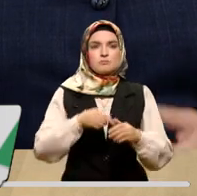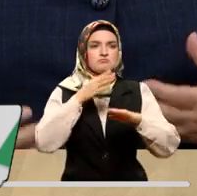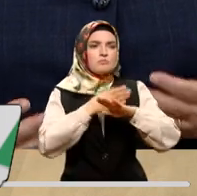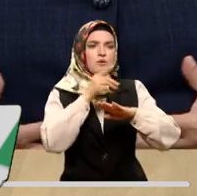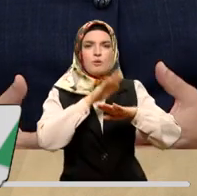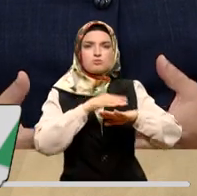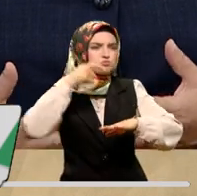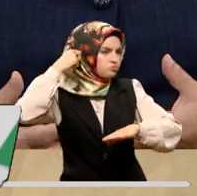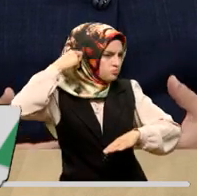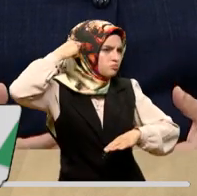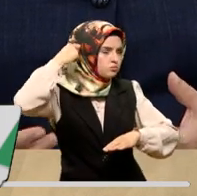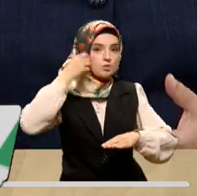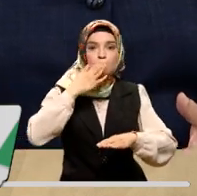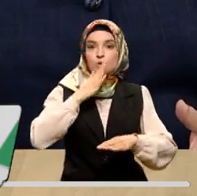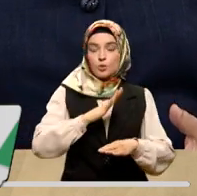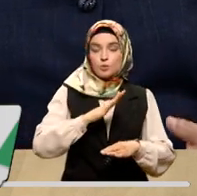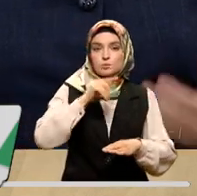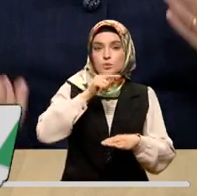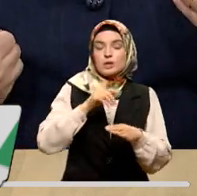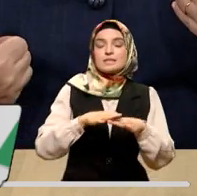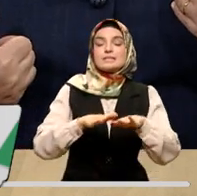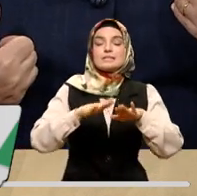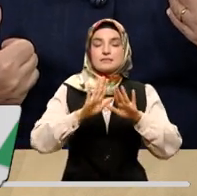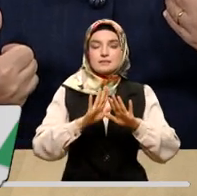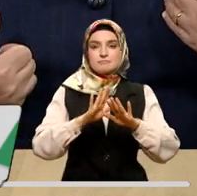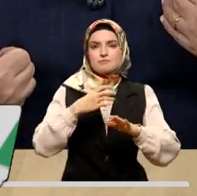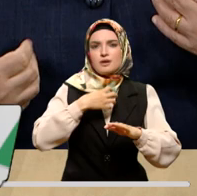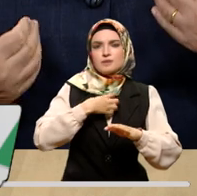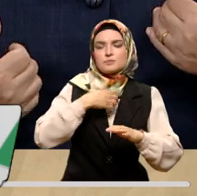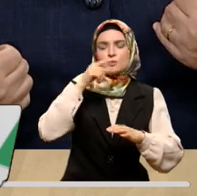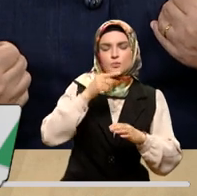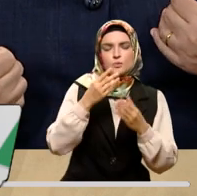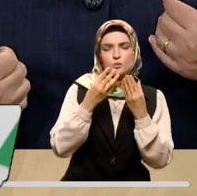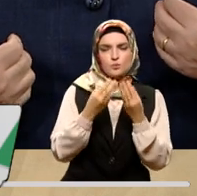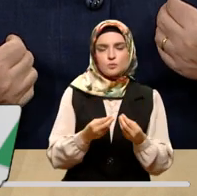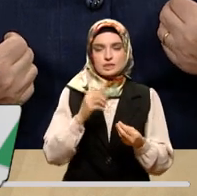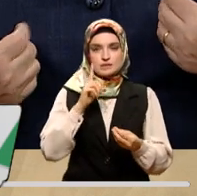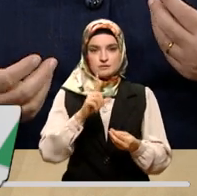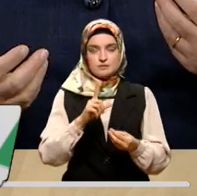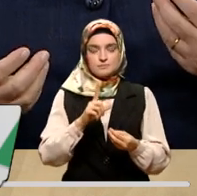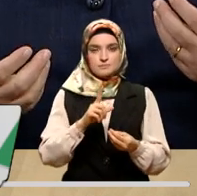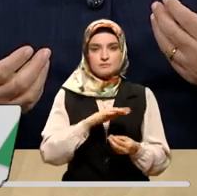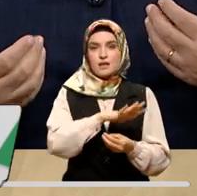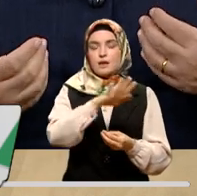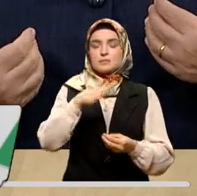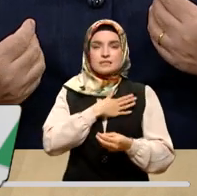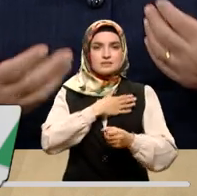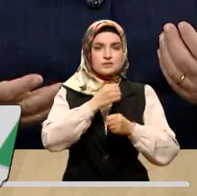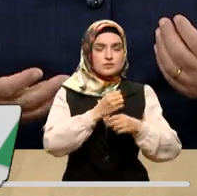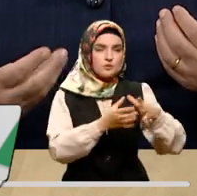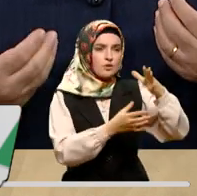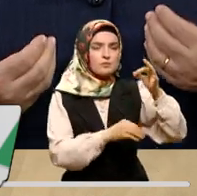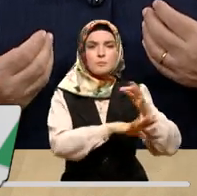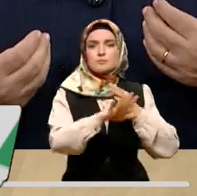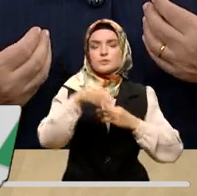biz burada peygamberi metodu sadece çocuğa değil kendimize de yansıtıyoruz. Yansıtmalıyız. Her bir din görevlimiz, her bir